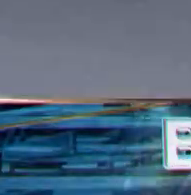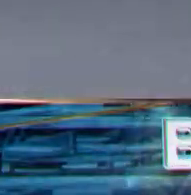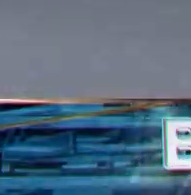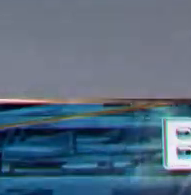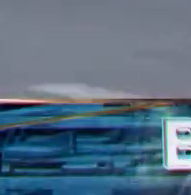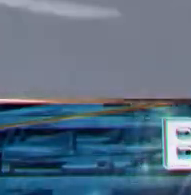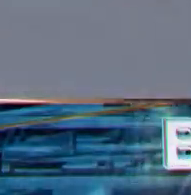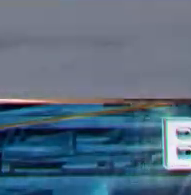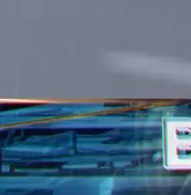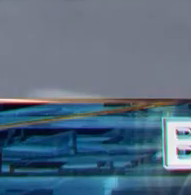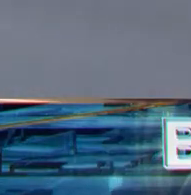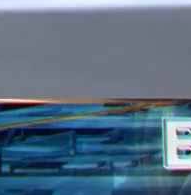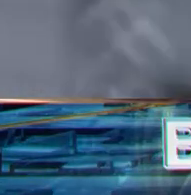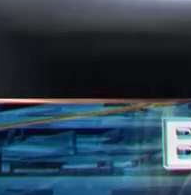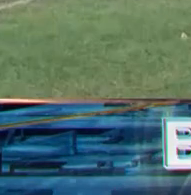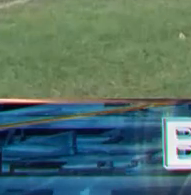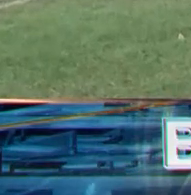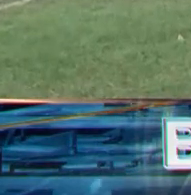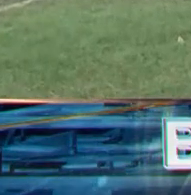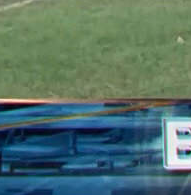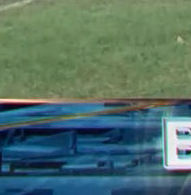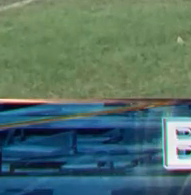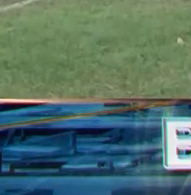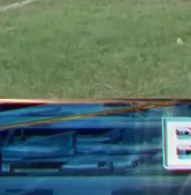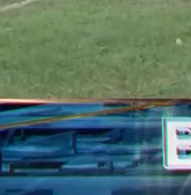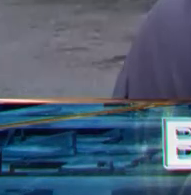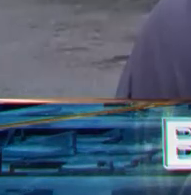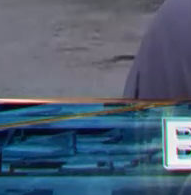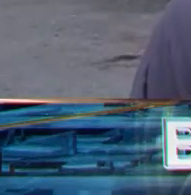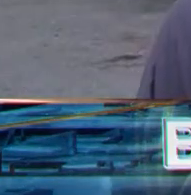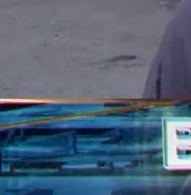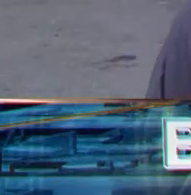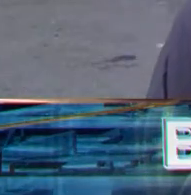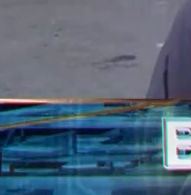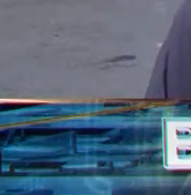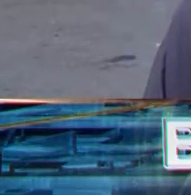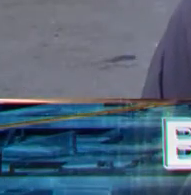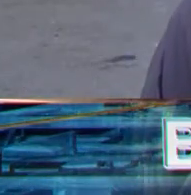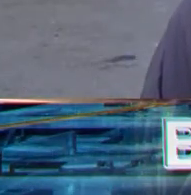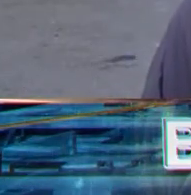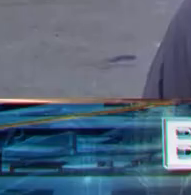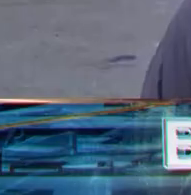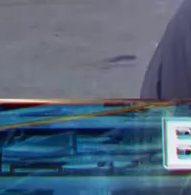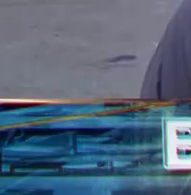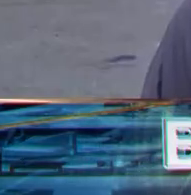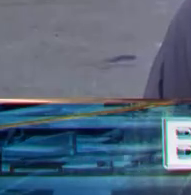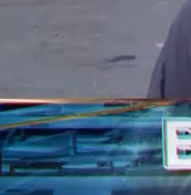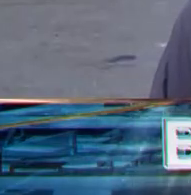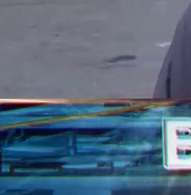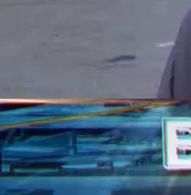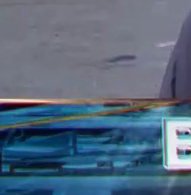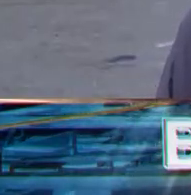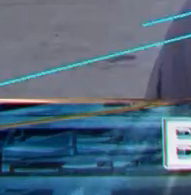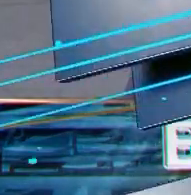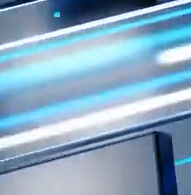Залалсыздандыру қауіпсіздік кепілі. Өңірде жаппай дезинфекция жұмыстары қайта жанданды. Күнделікті күнде екі рет жуылады